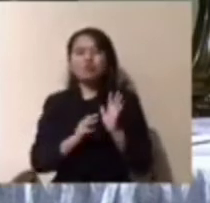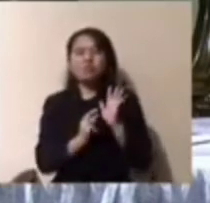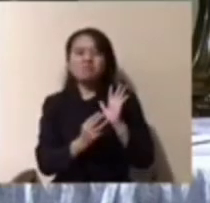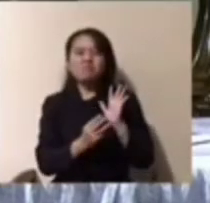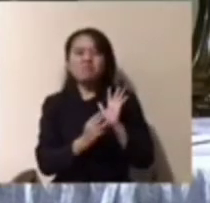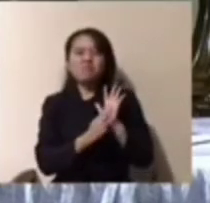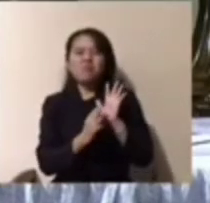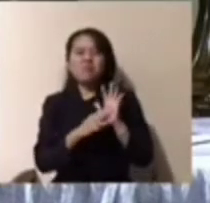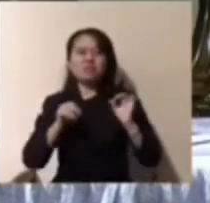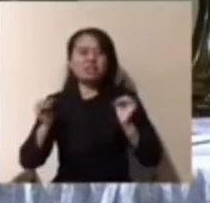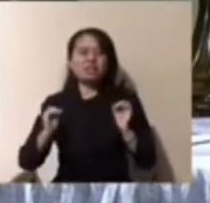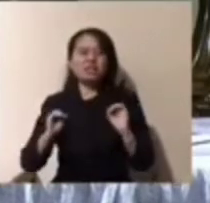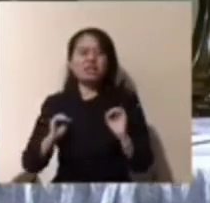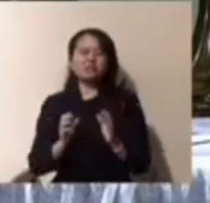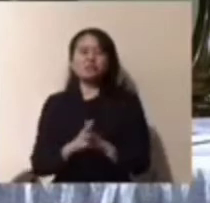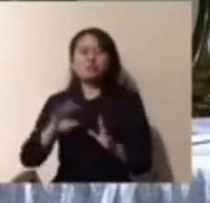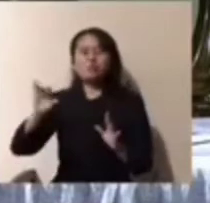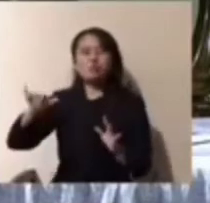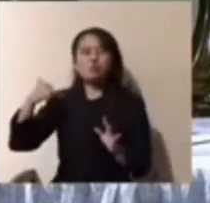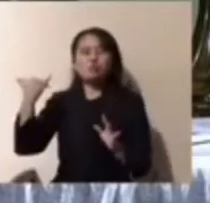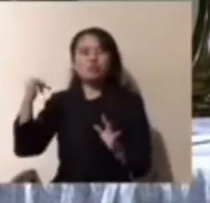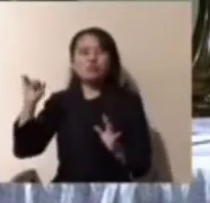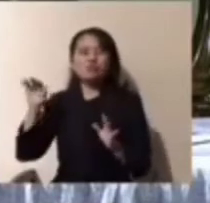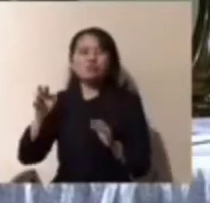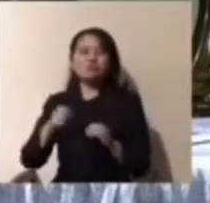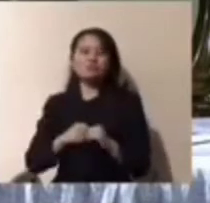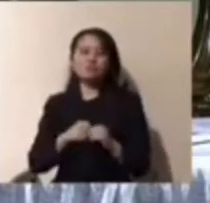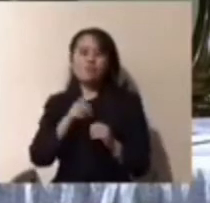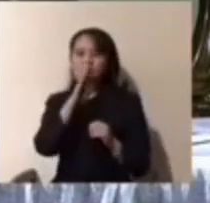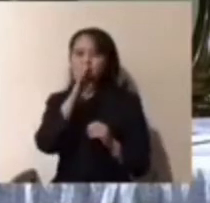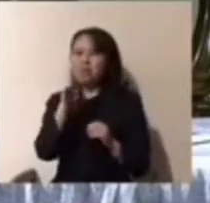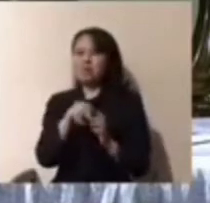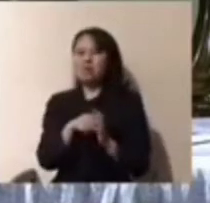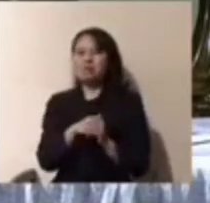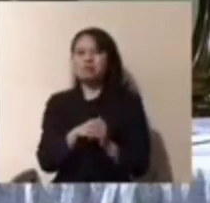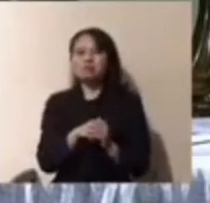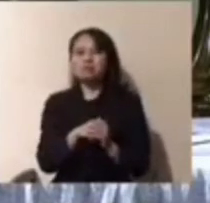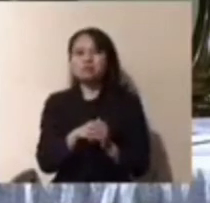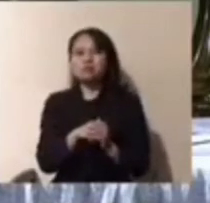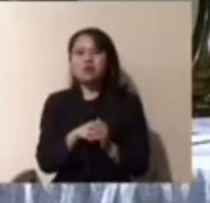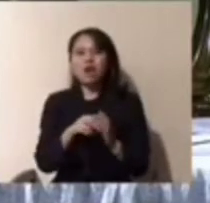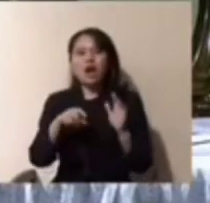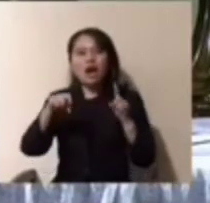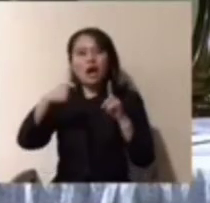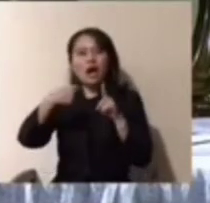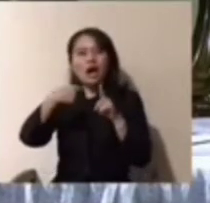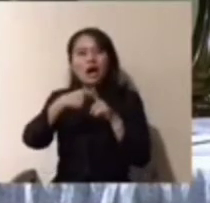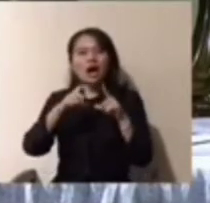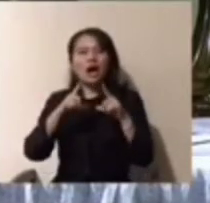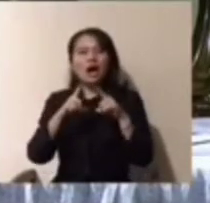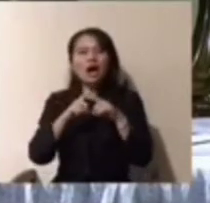Yudas yang berkhianat, Kayafas Imam Agung yang merancang pembunuhan,